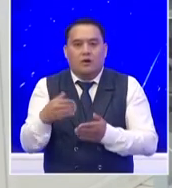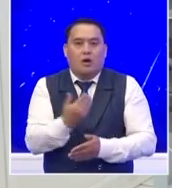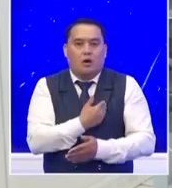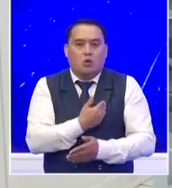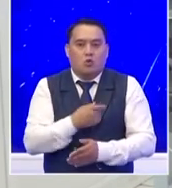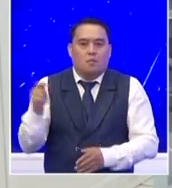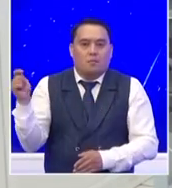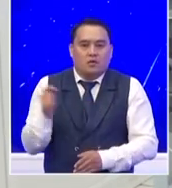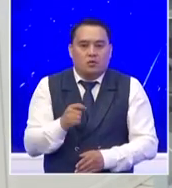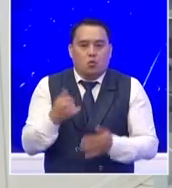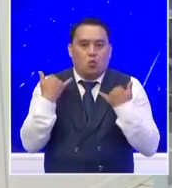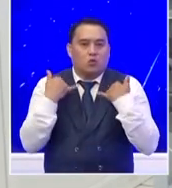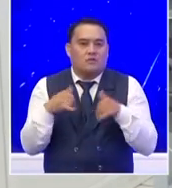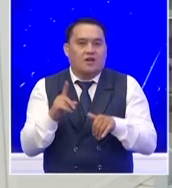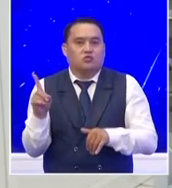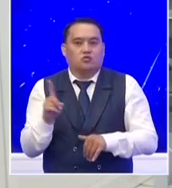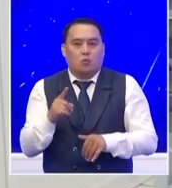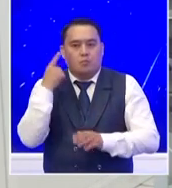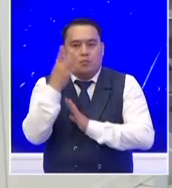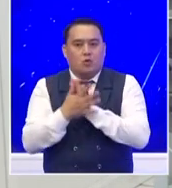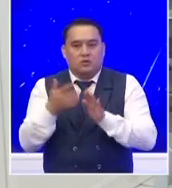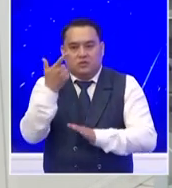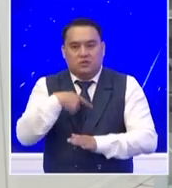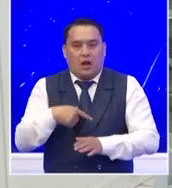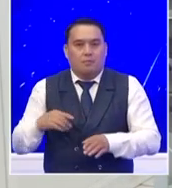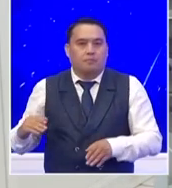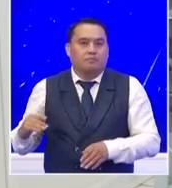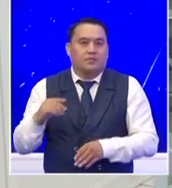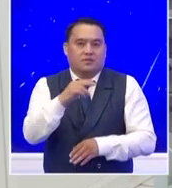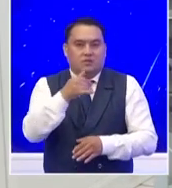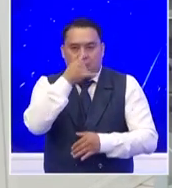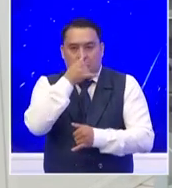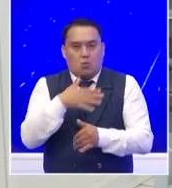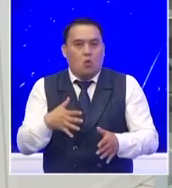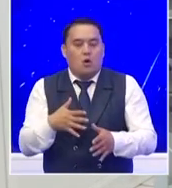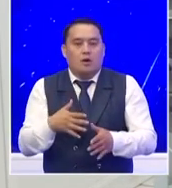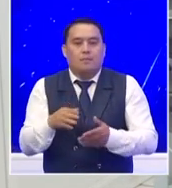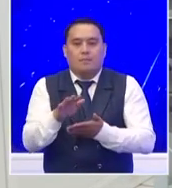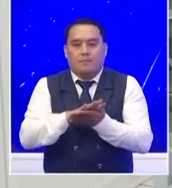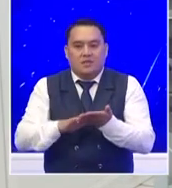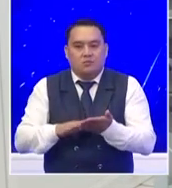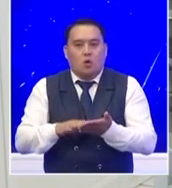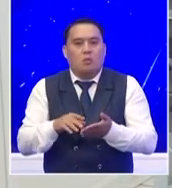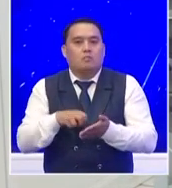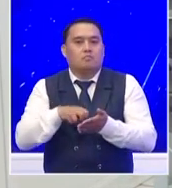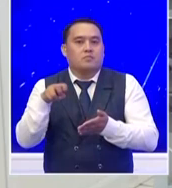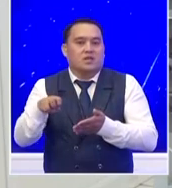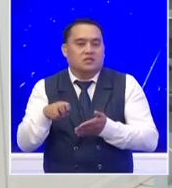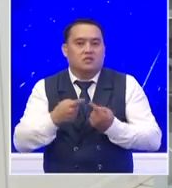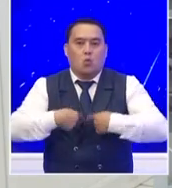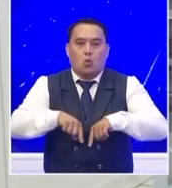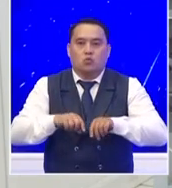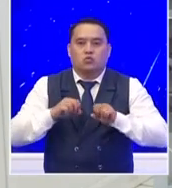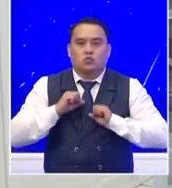к сожалению, сильно удивился, когда понял, что самостоятельно заехать туда я не смогу. Мы написали письмо и отправили в Департамент труда